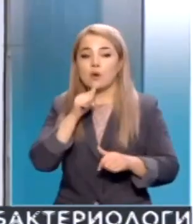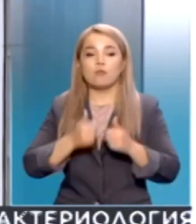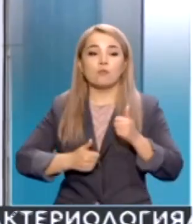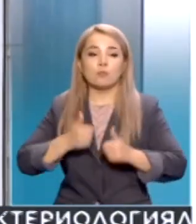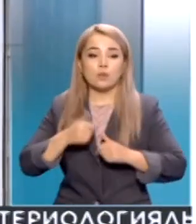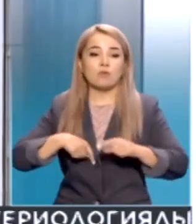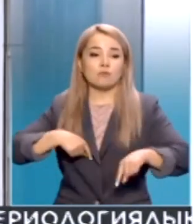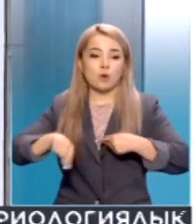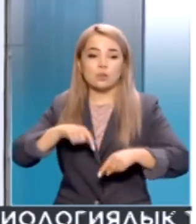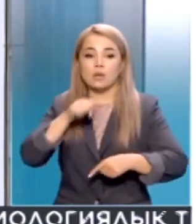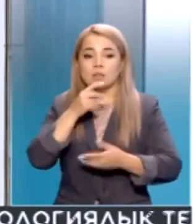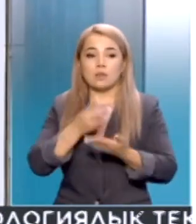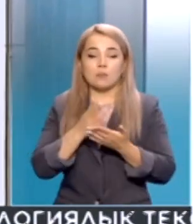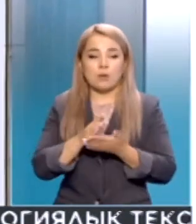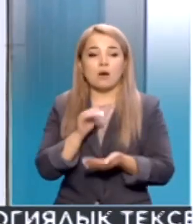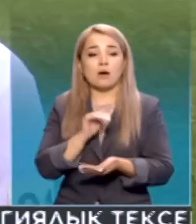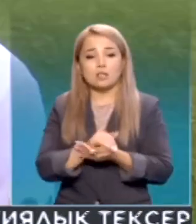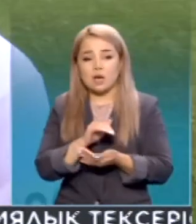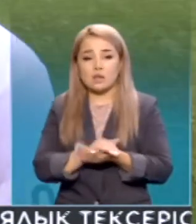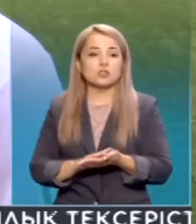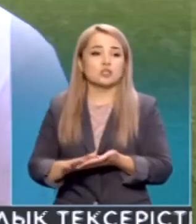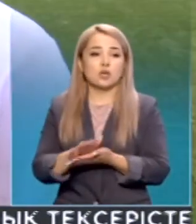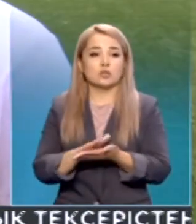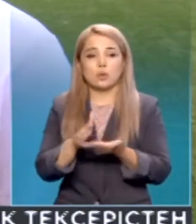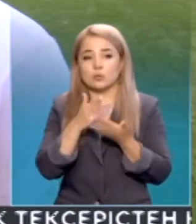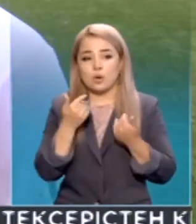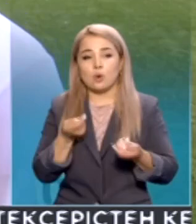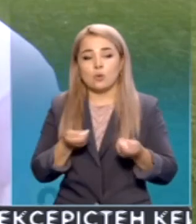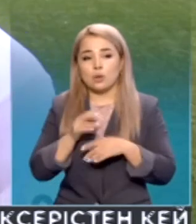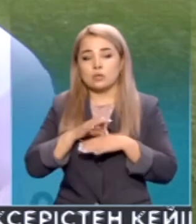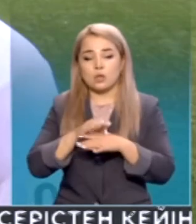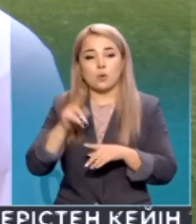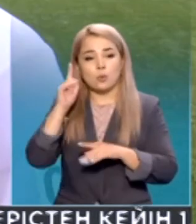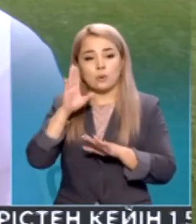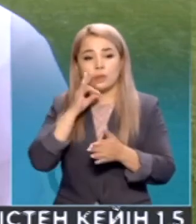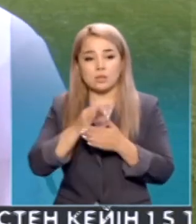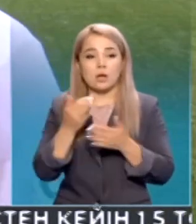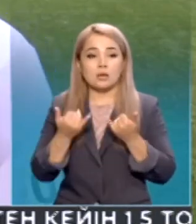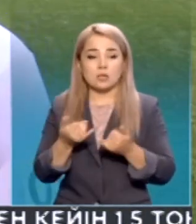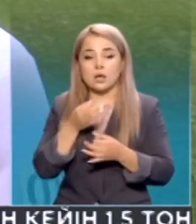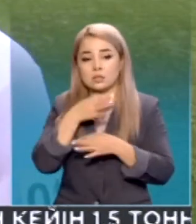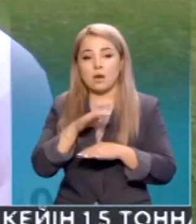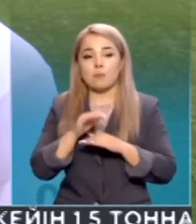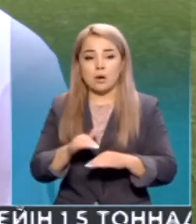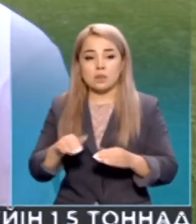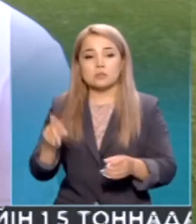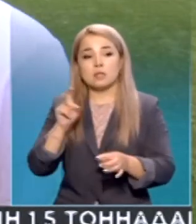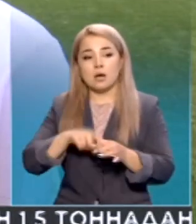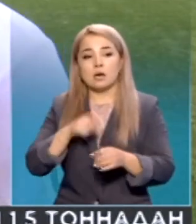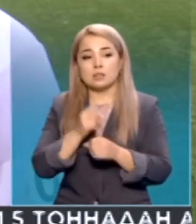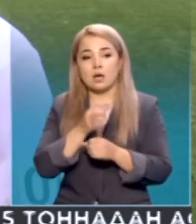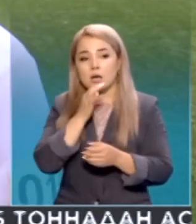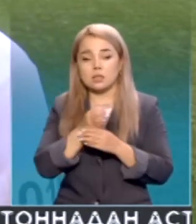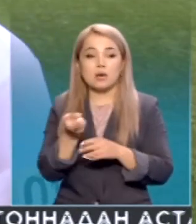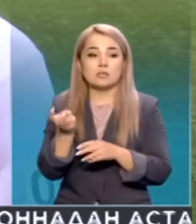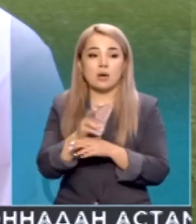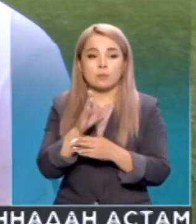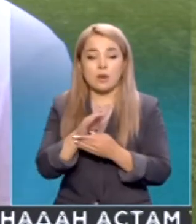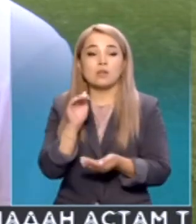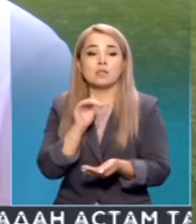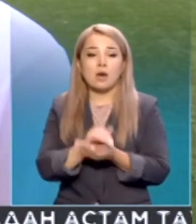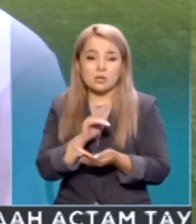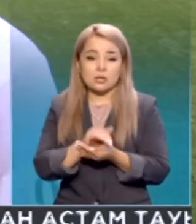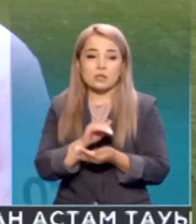көрмек. Бұл жерде ешқандай таныстық, ешқандай рөл ойнамайды деп ойлаймын. Себебі кез келген бала тіркелуге келген кезде ол